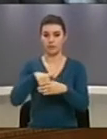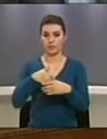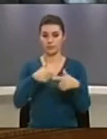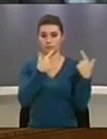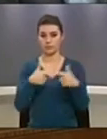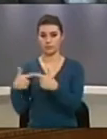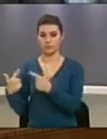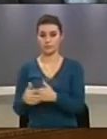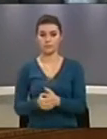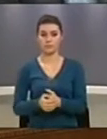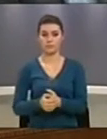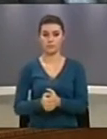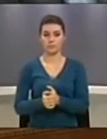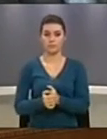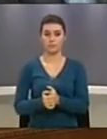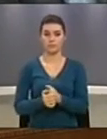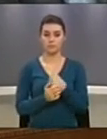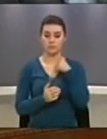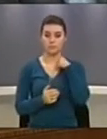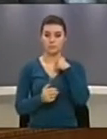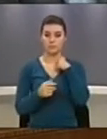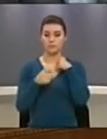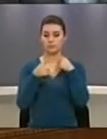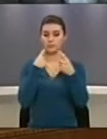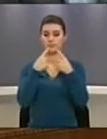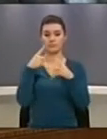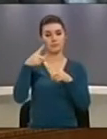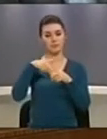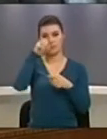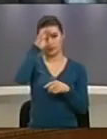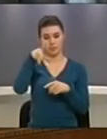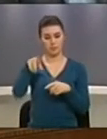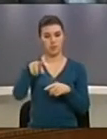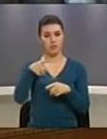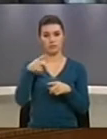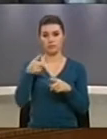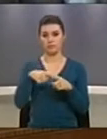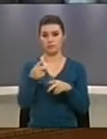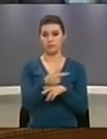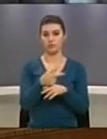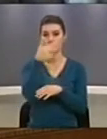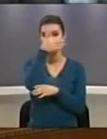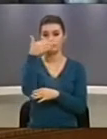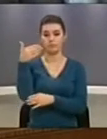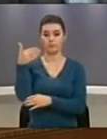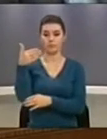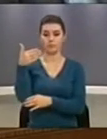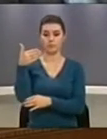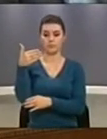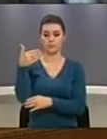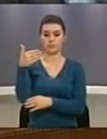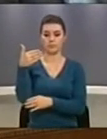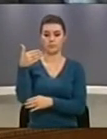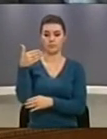veç. Për sa i përket çështjes trepshës në ndërmarrje publike, pra të